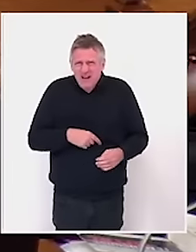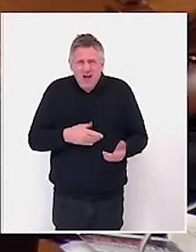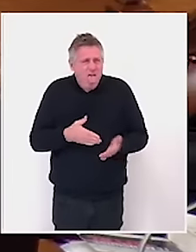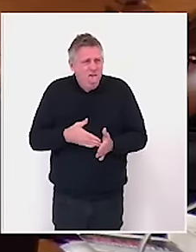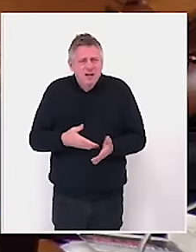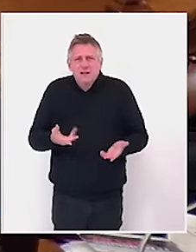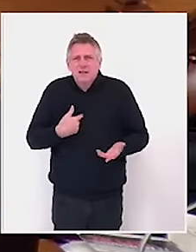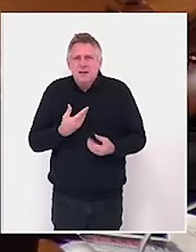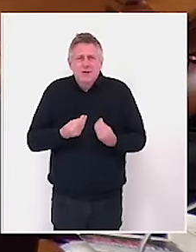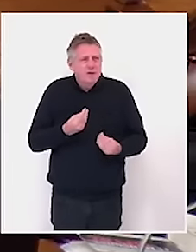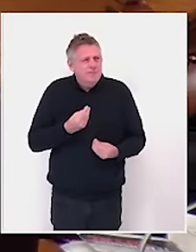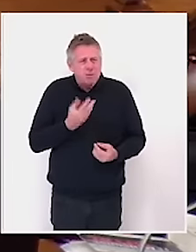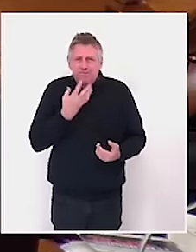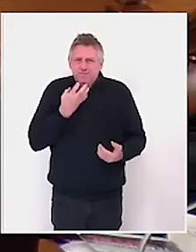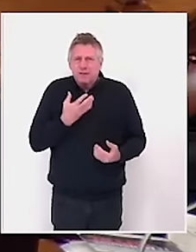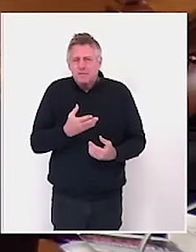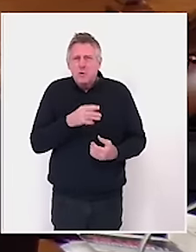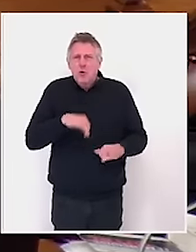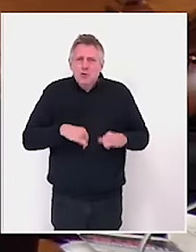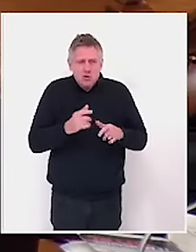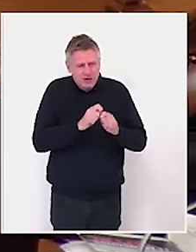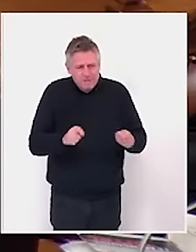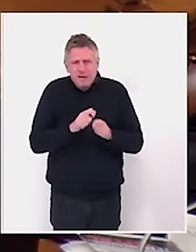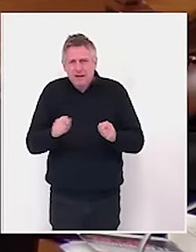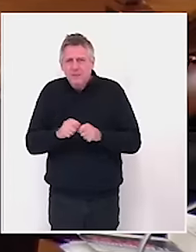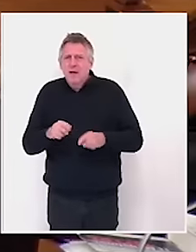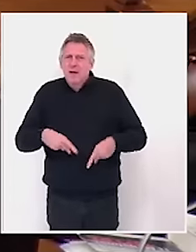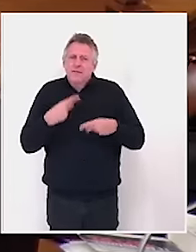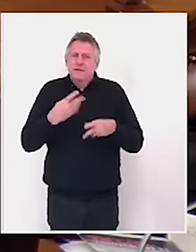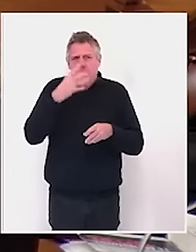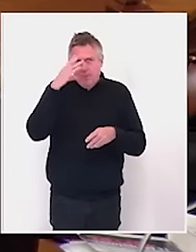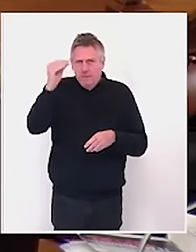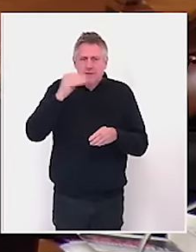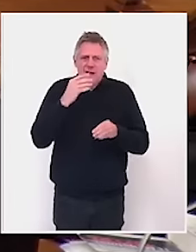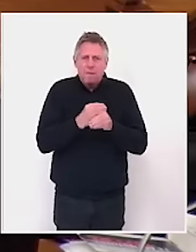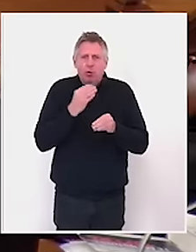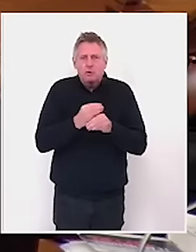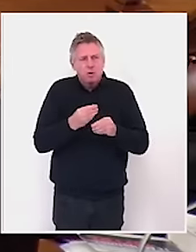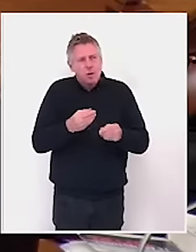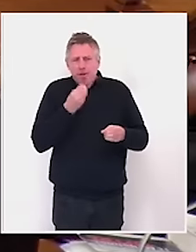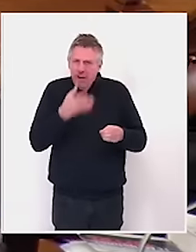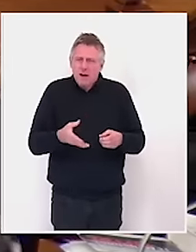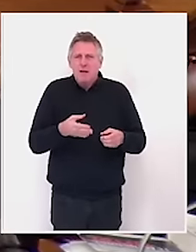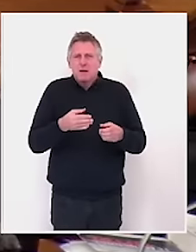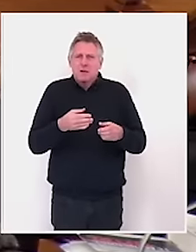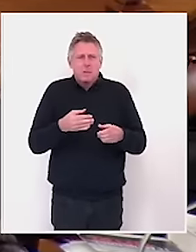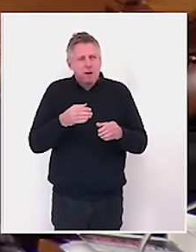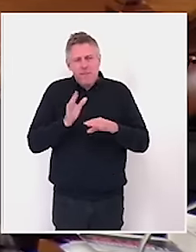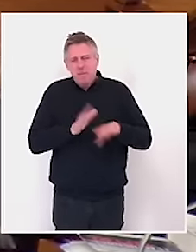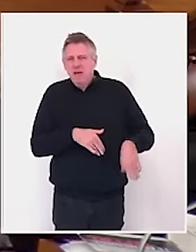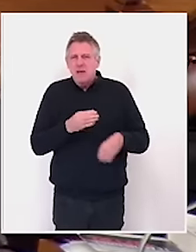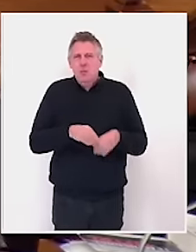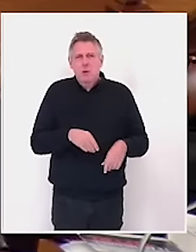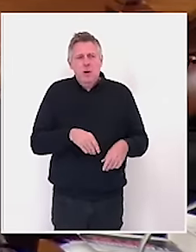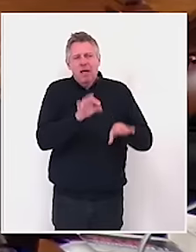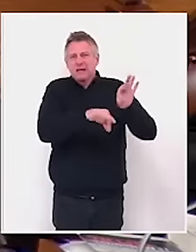on pense que les jeunes doivent être respectés, et quitte à apprendre la vie professionnelle, autant à ne pas trop apprendre l'exploitation et le mépris. Et donc on pense que ça,